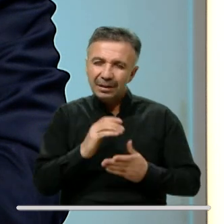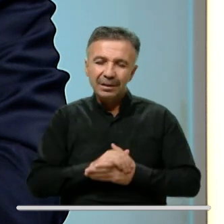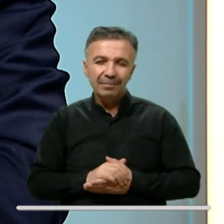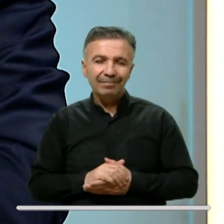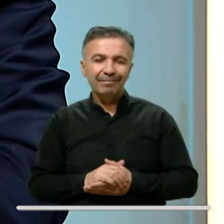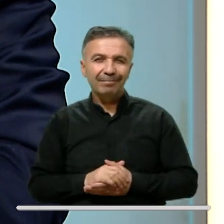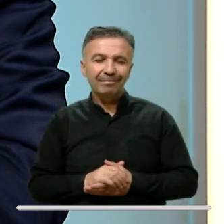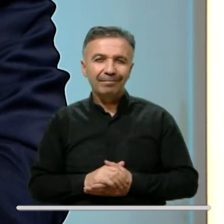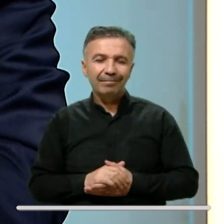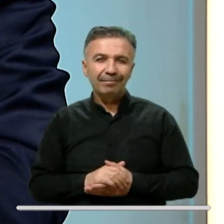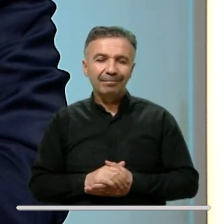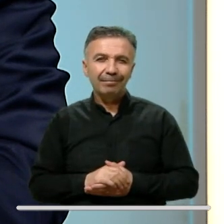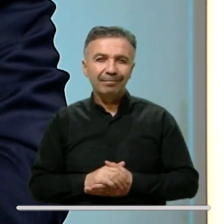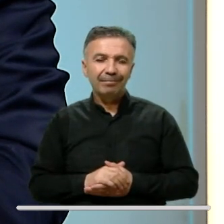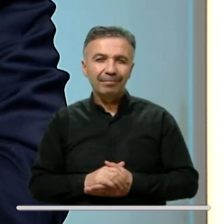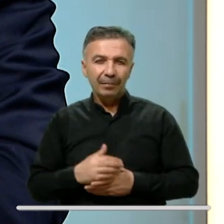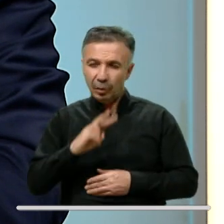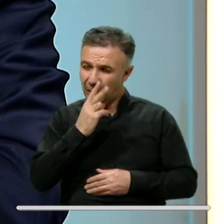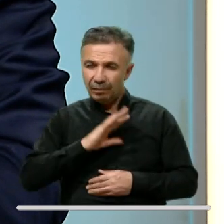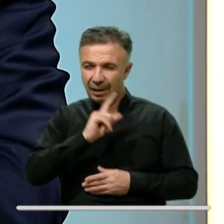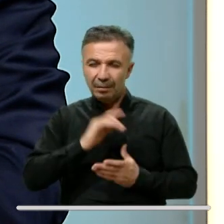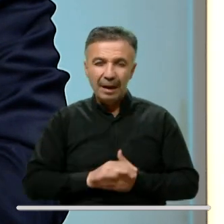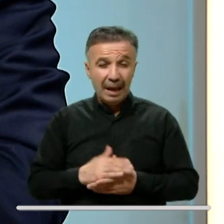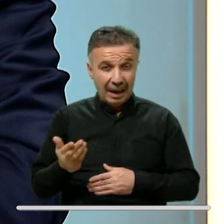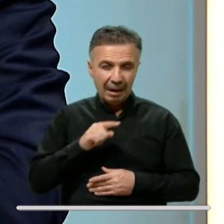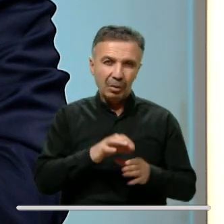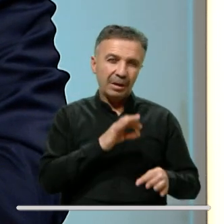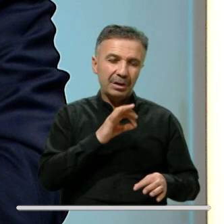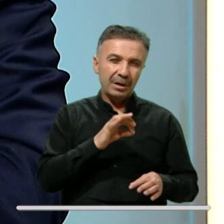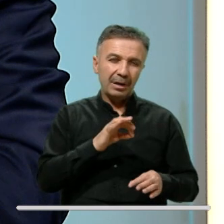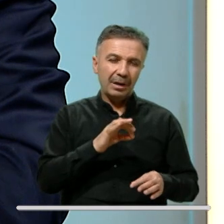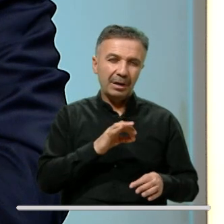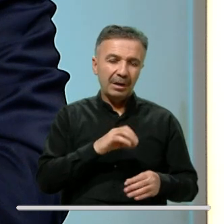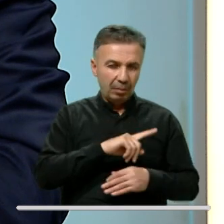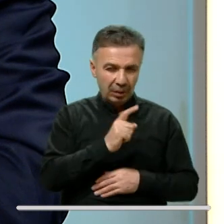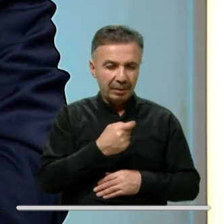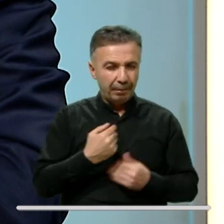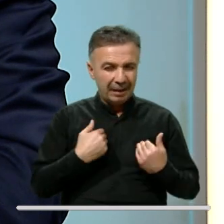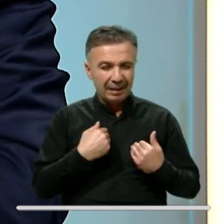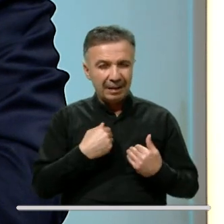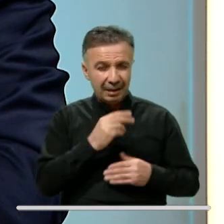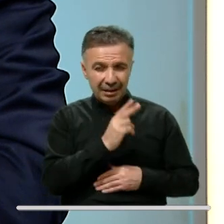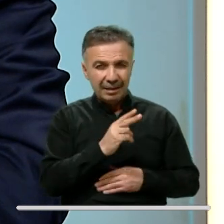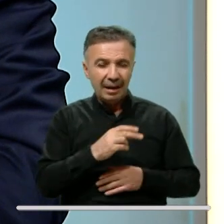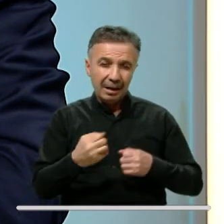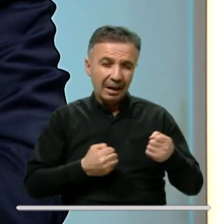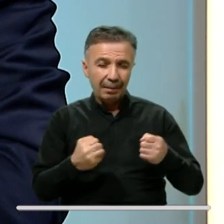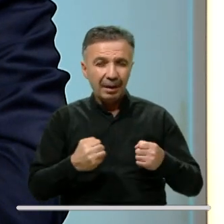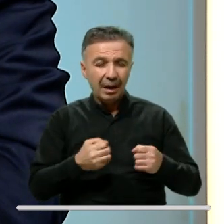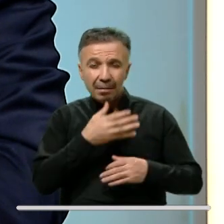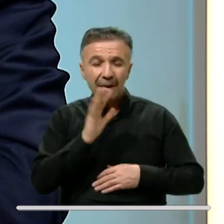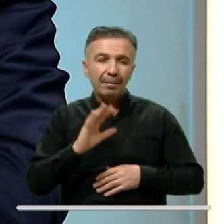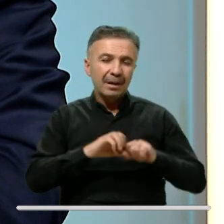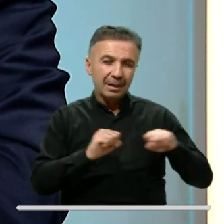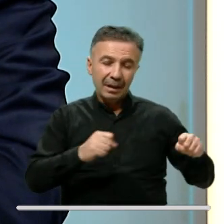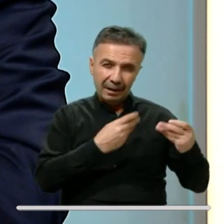fark etmez. Eğer bu kişi bulabiliyorsa söylemeli. Yani ben senin arabanı bilmeden çizdim